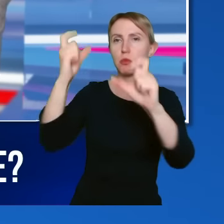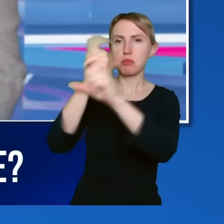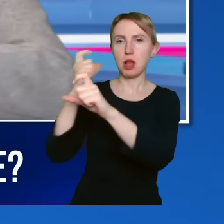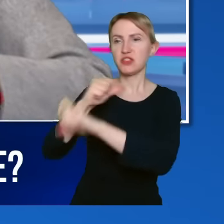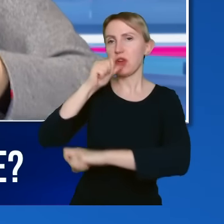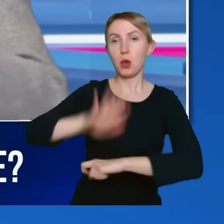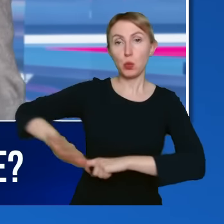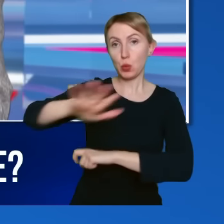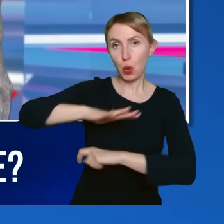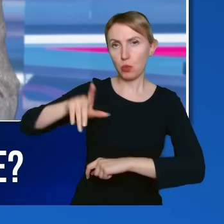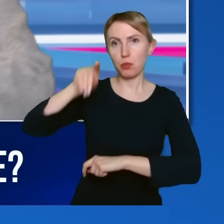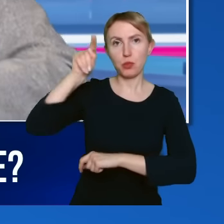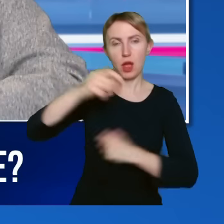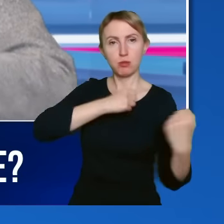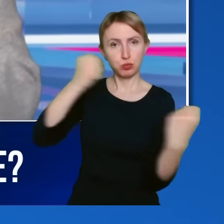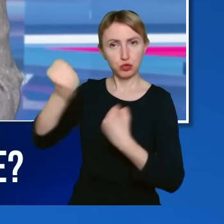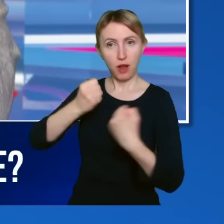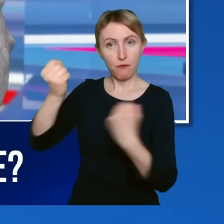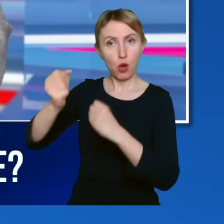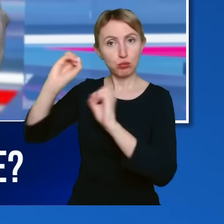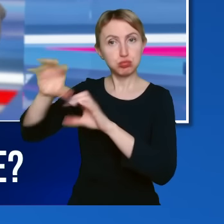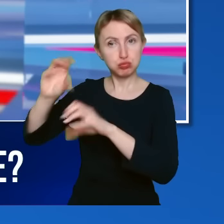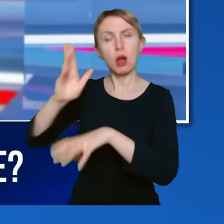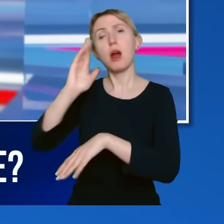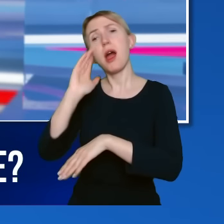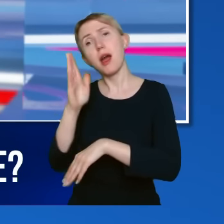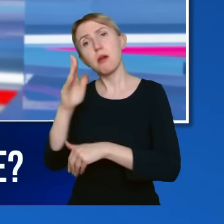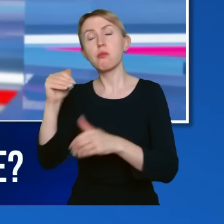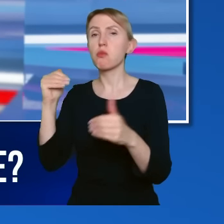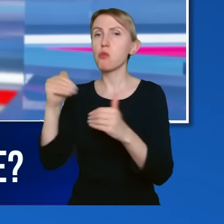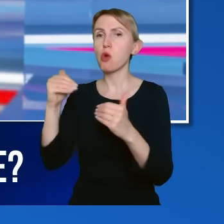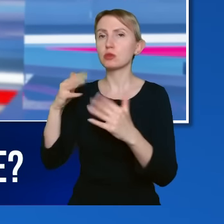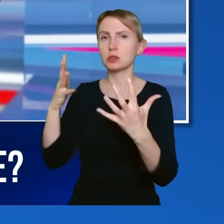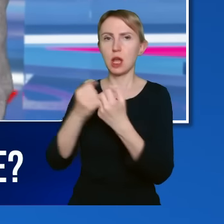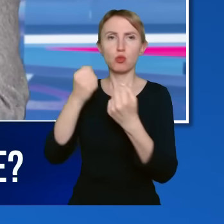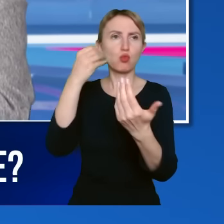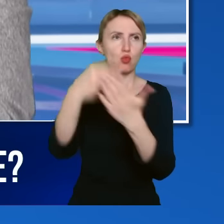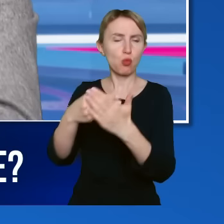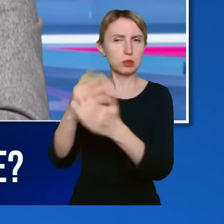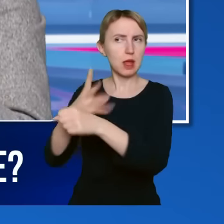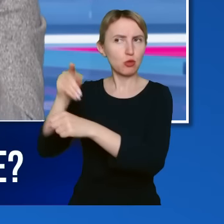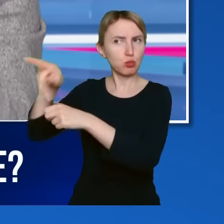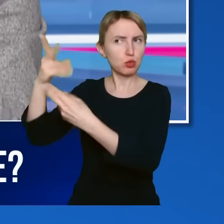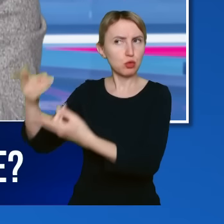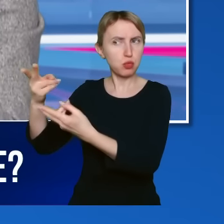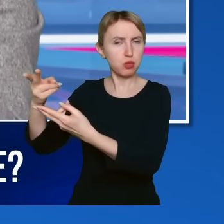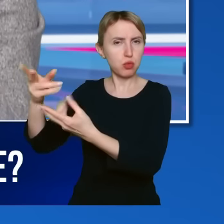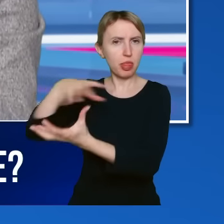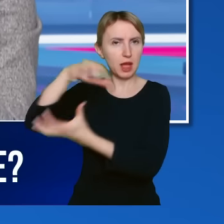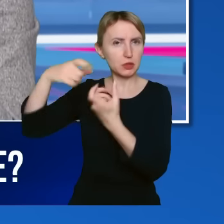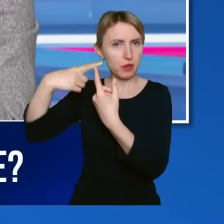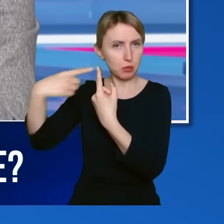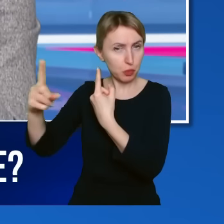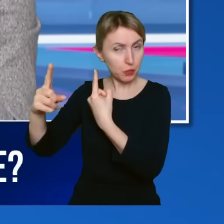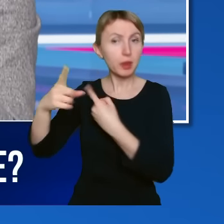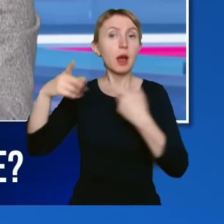Europie i tam przewozi, a później ewentualnie znajduje kupców na te zboże w świecie. Jak pan